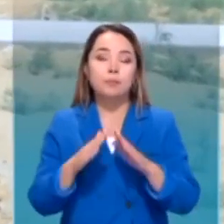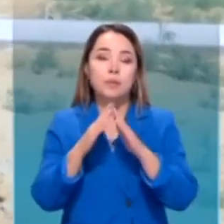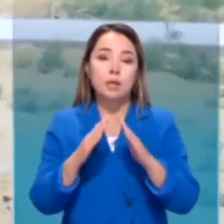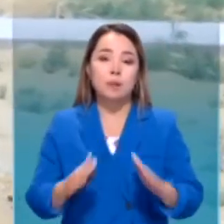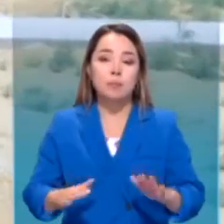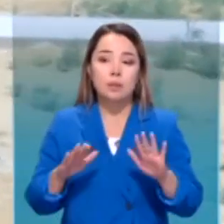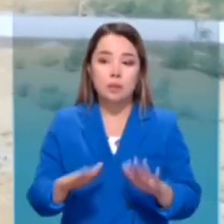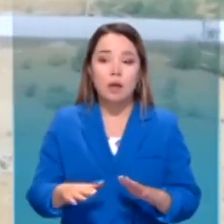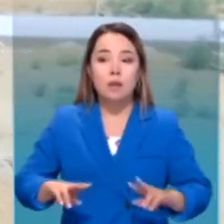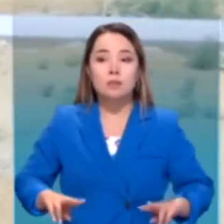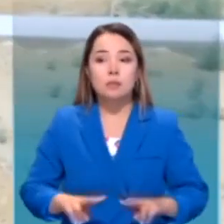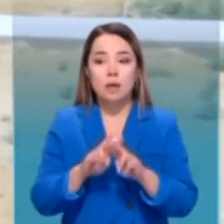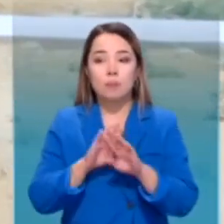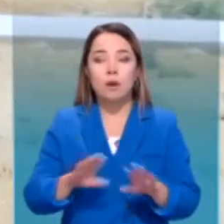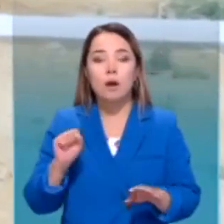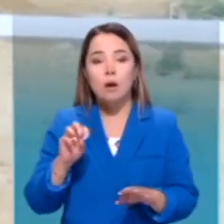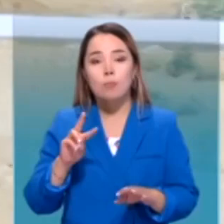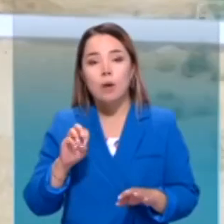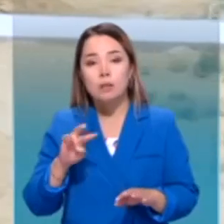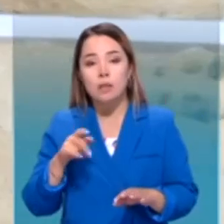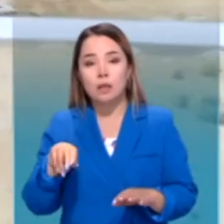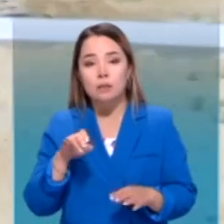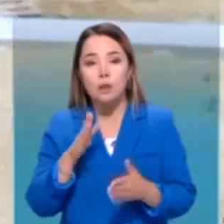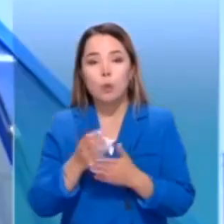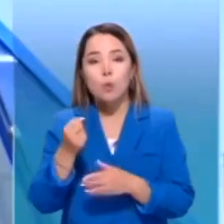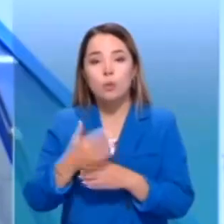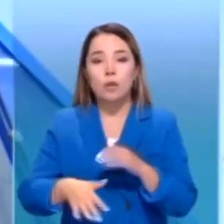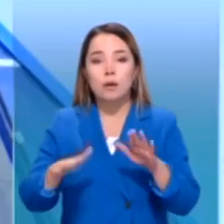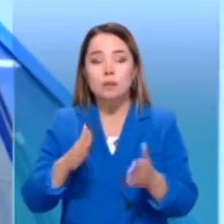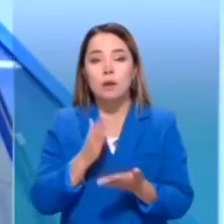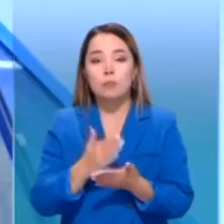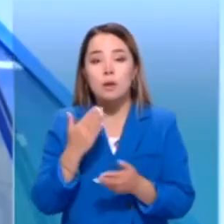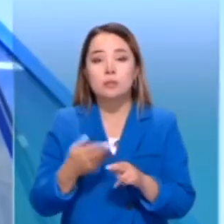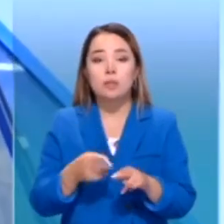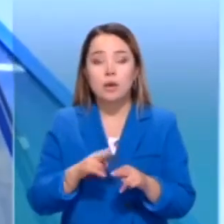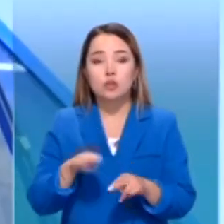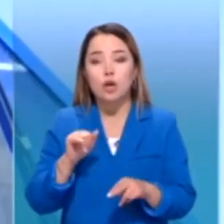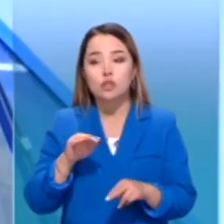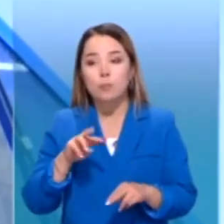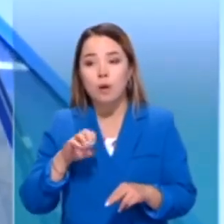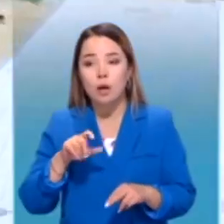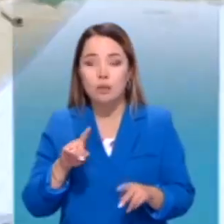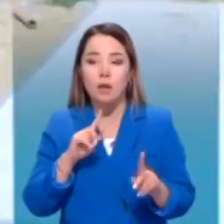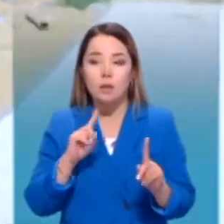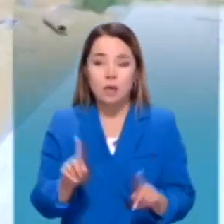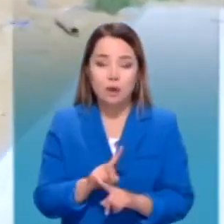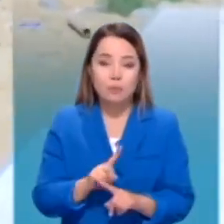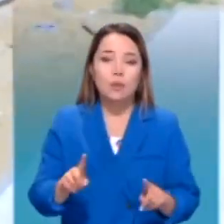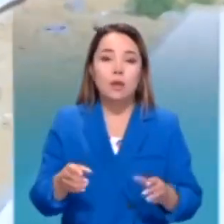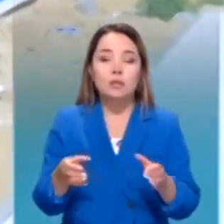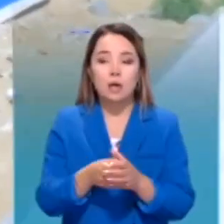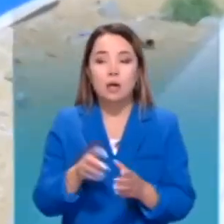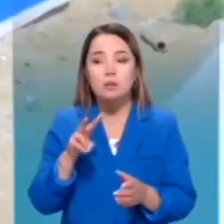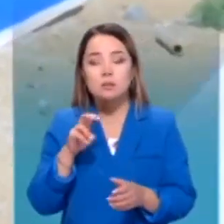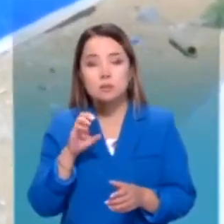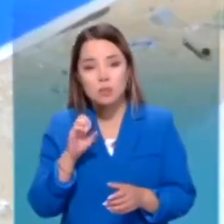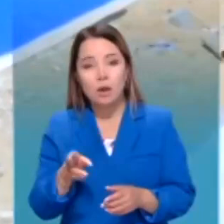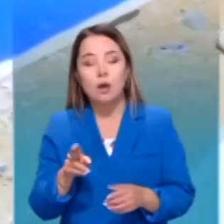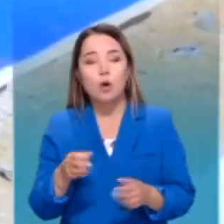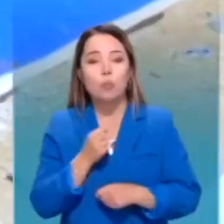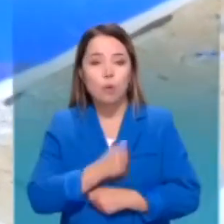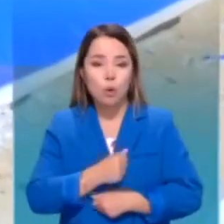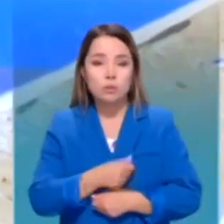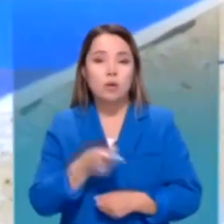пирамида, бірақ Астанада емес, Амангелді ауданының орталығында тұр. Бұл жерде Тадж Махал, амфитеатр, сақ моншасы тәрізді